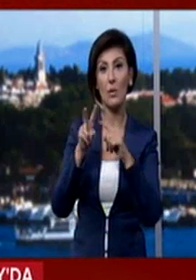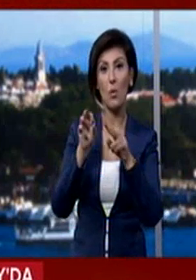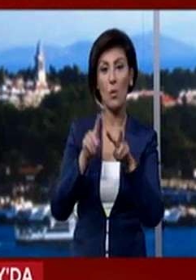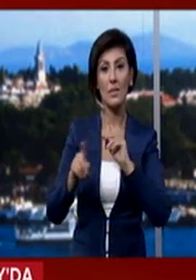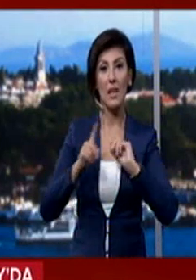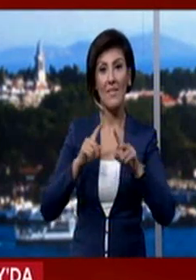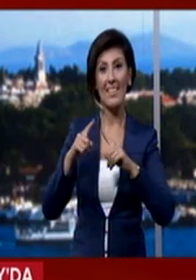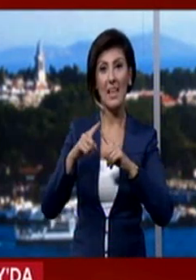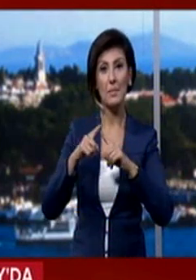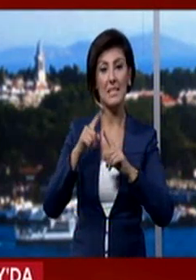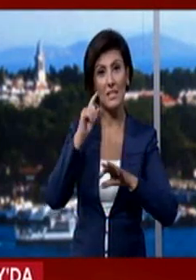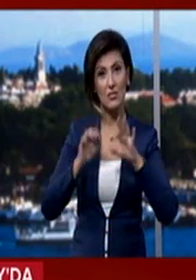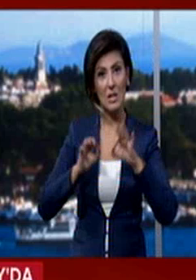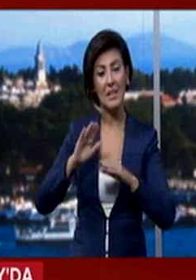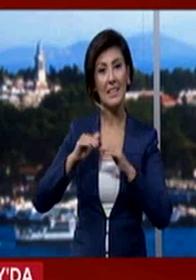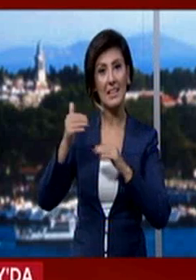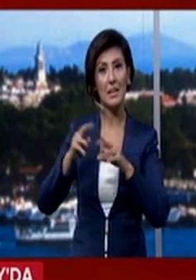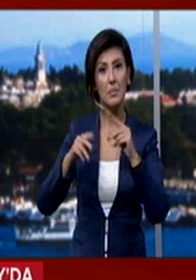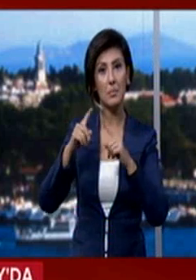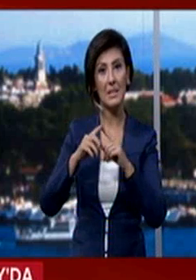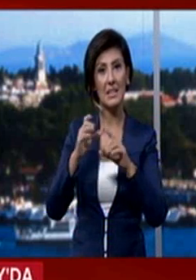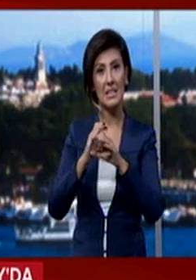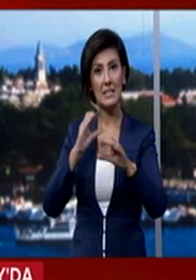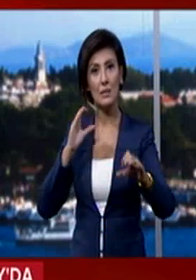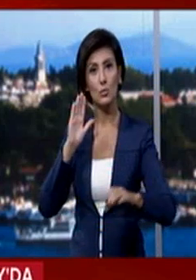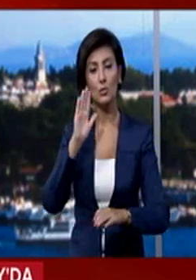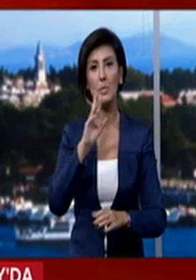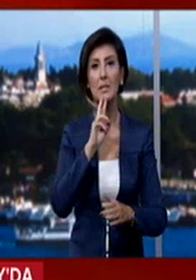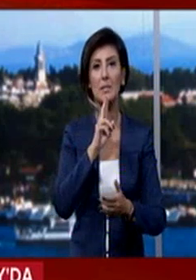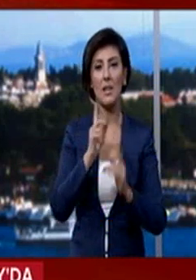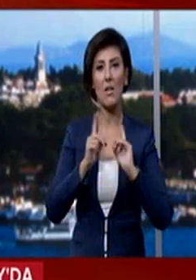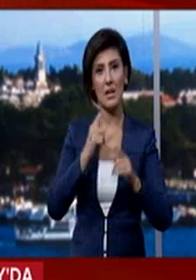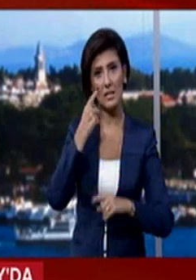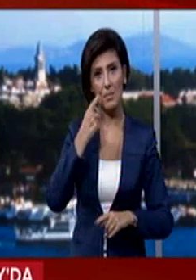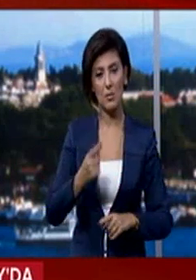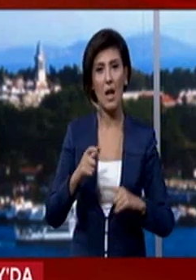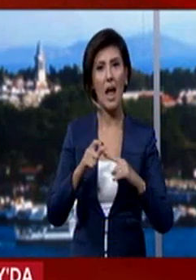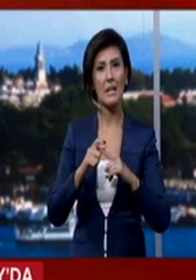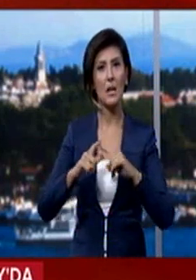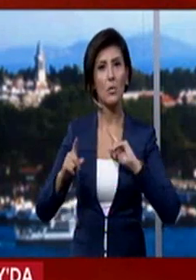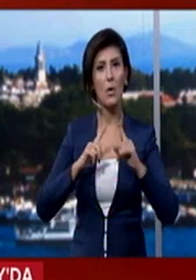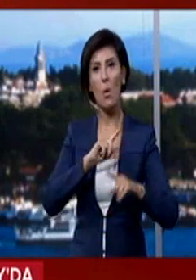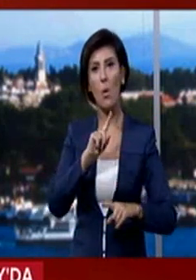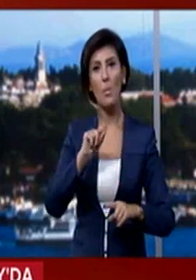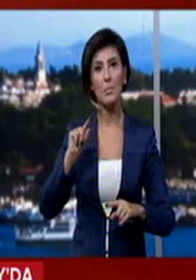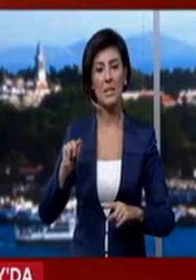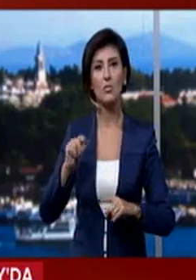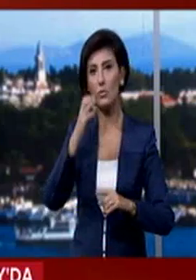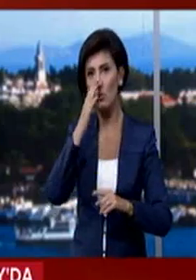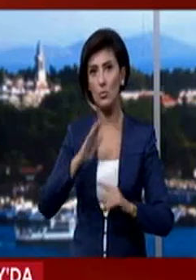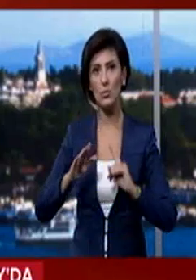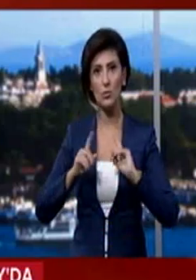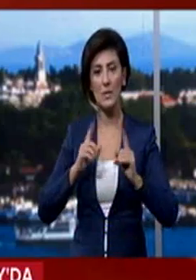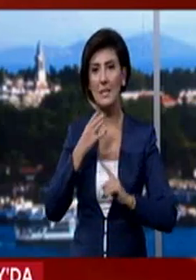temiz incelemesine, diğeri ise MİT'lerinin durdurulması davasına bakıyor. Ergenekon davasının 11.